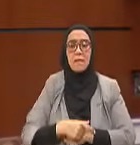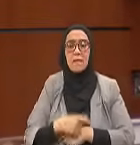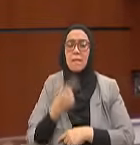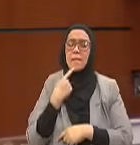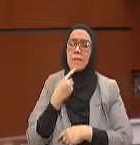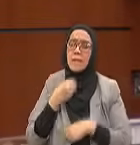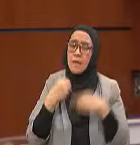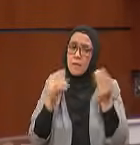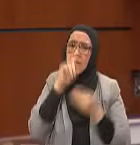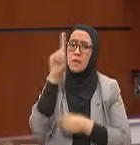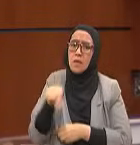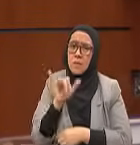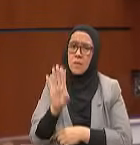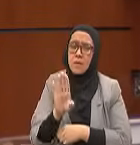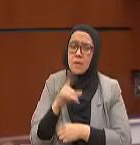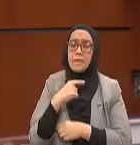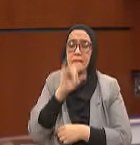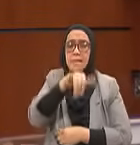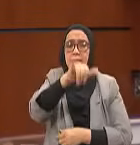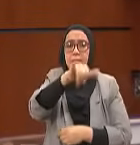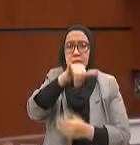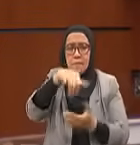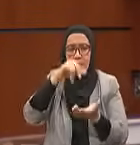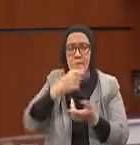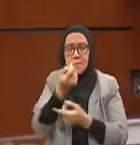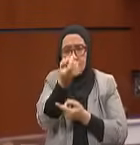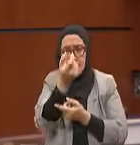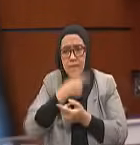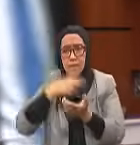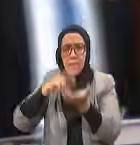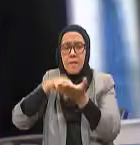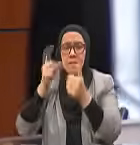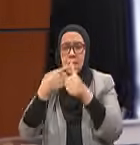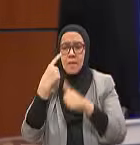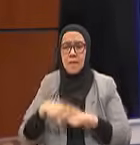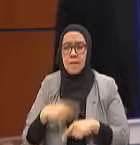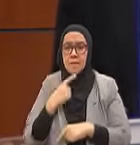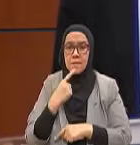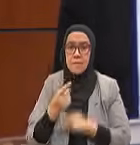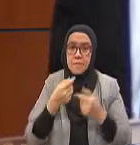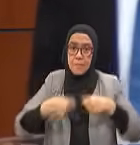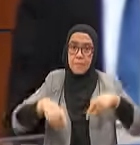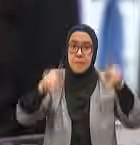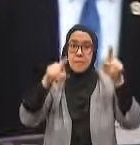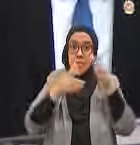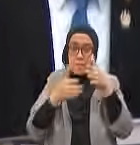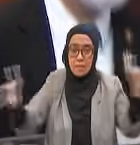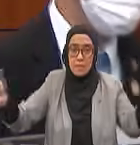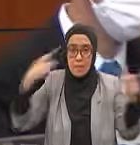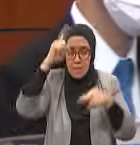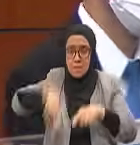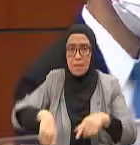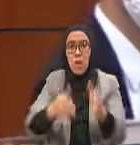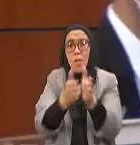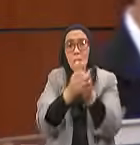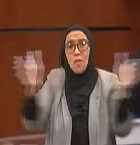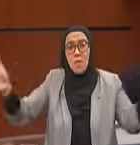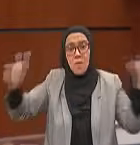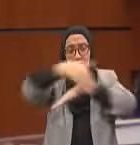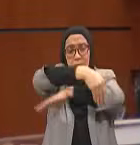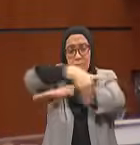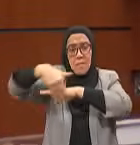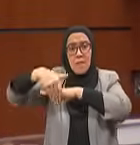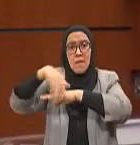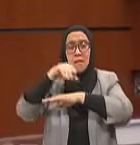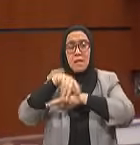silikon karena peluang terbesar yang sama berpotensi untuk memanfaatkan adalah pembukaan Sumpah dan dikalahkan untuk kita menarik